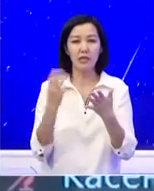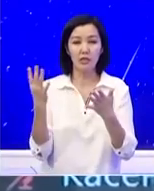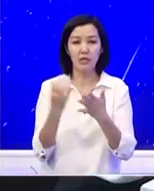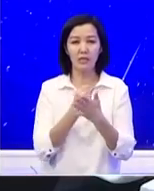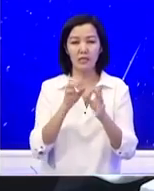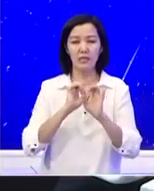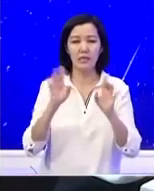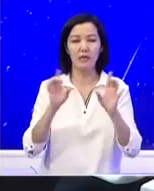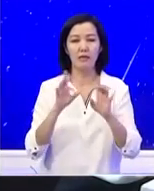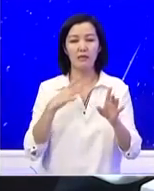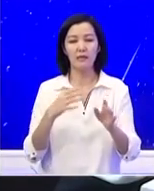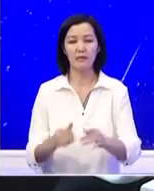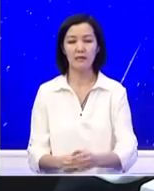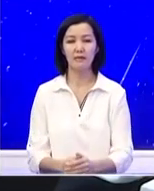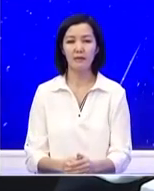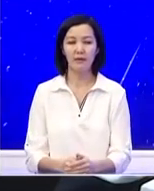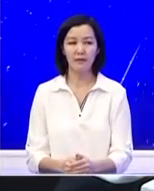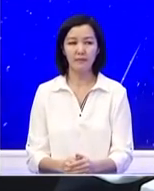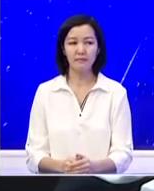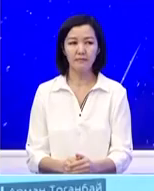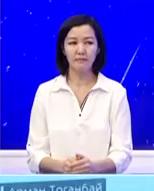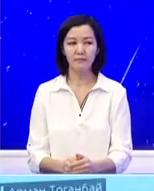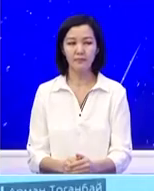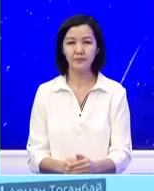жолындағы жетістіктер айтылды.